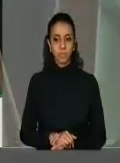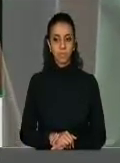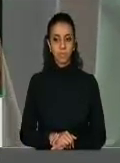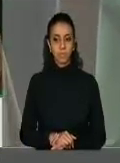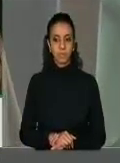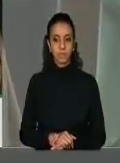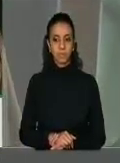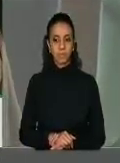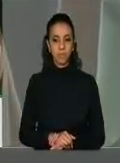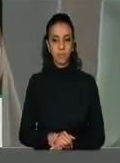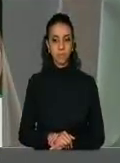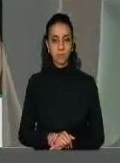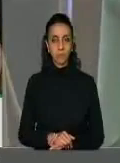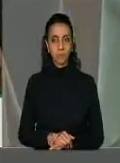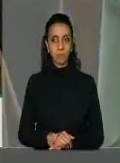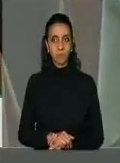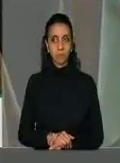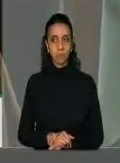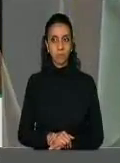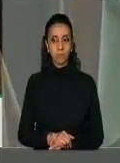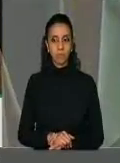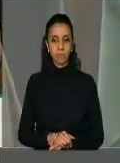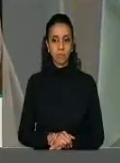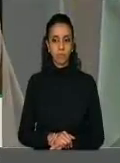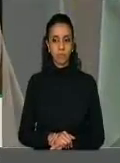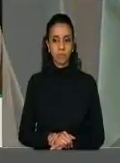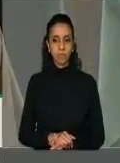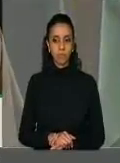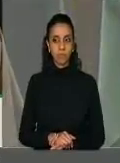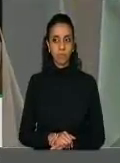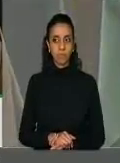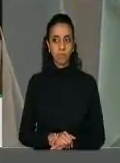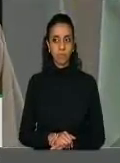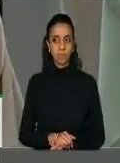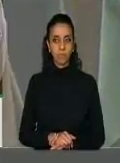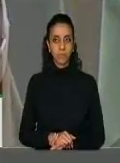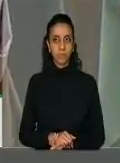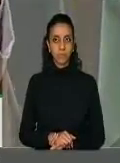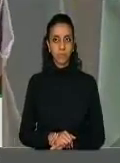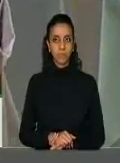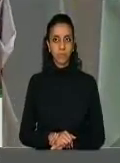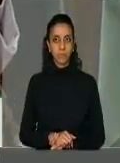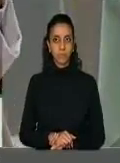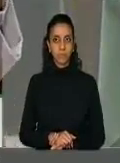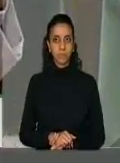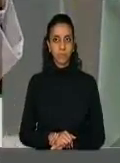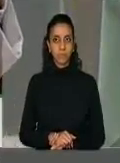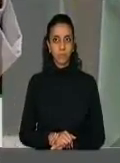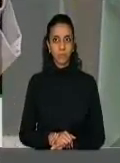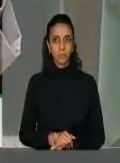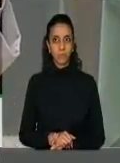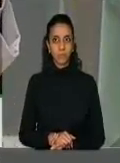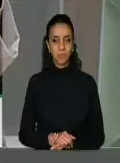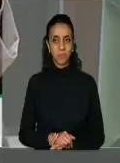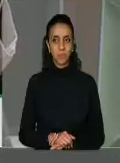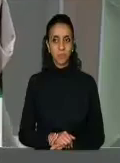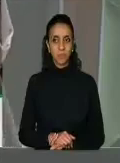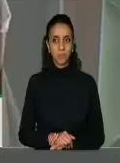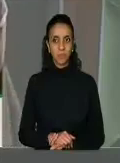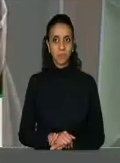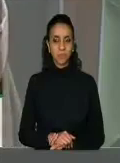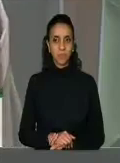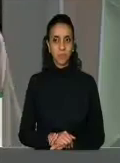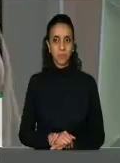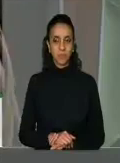العربية والإسلامية. لا بد من كلمتين، لا أريد أن أخذ